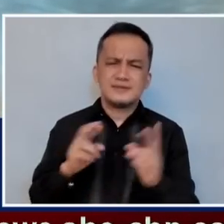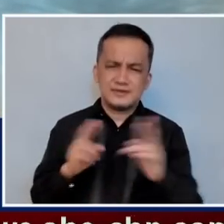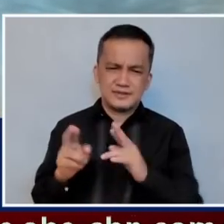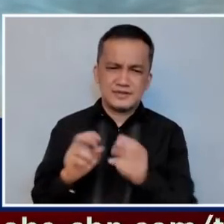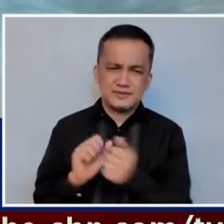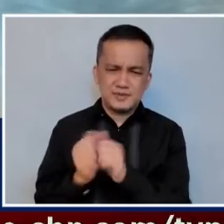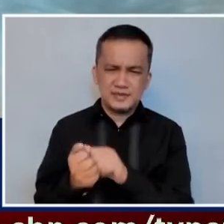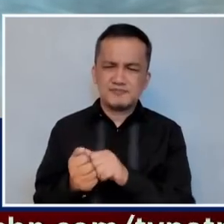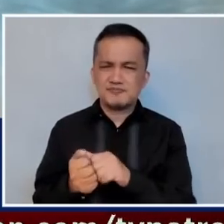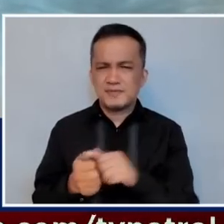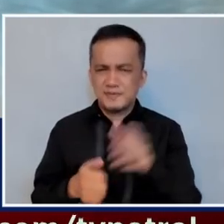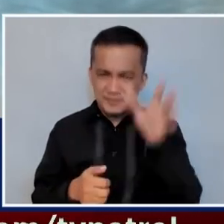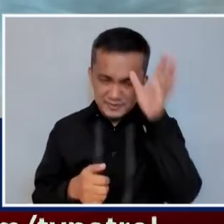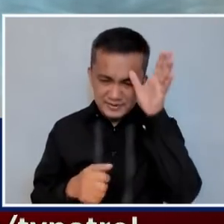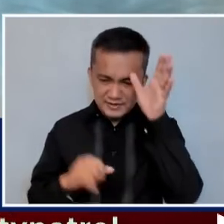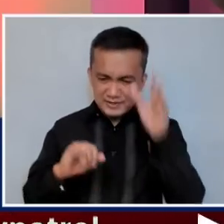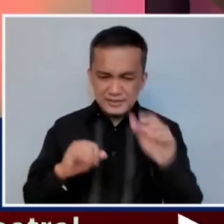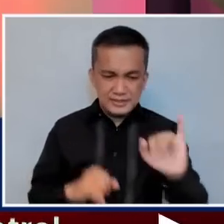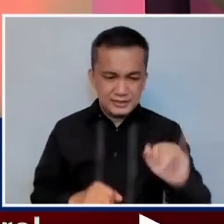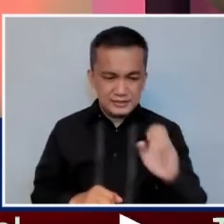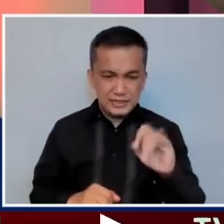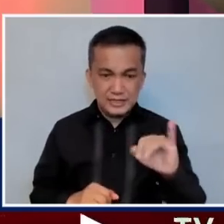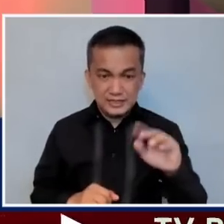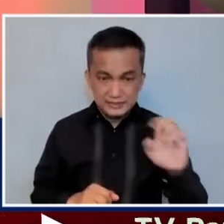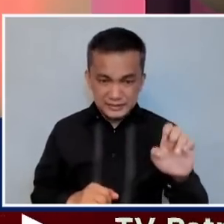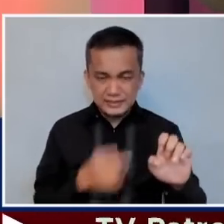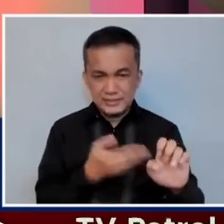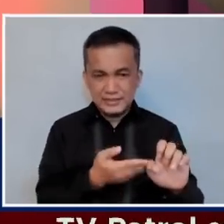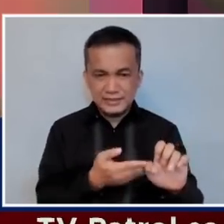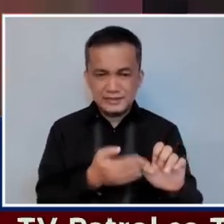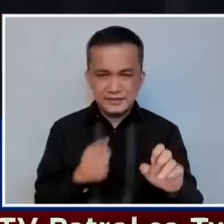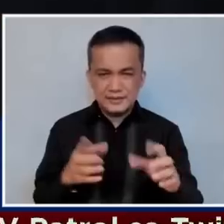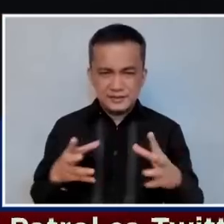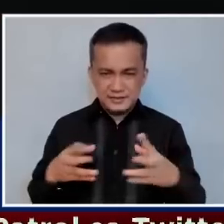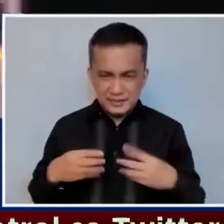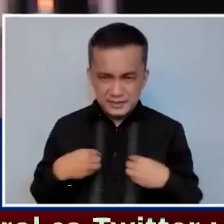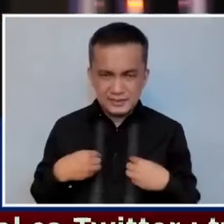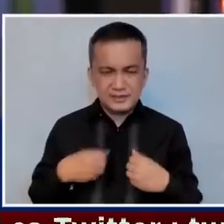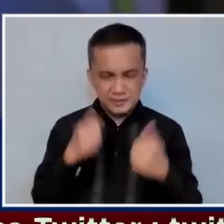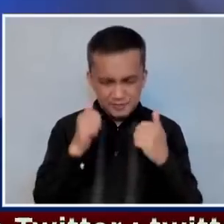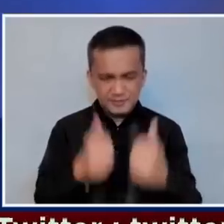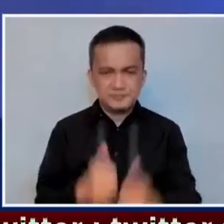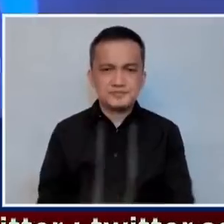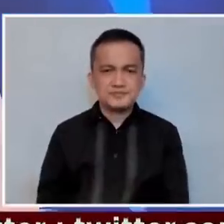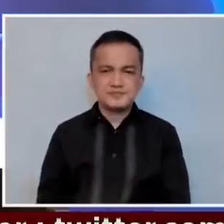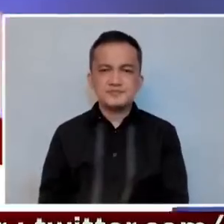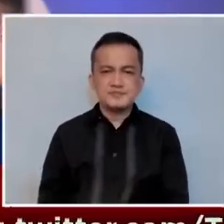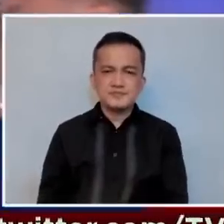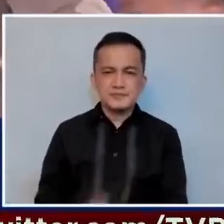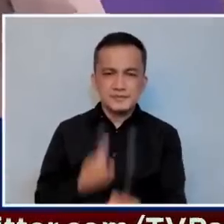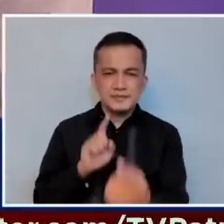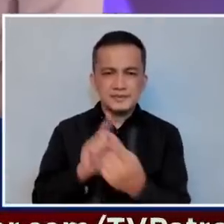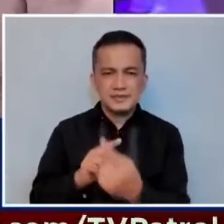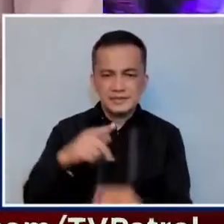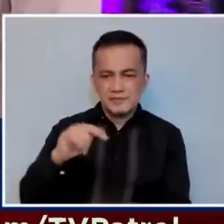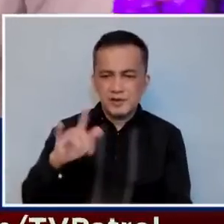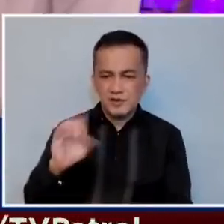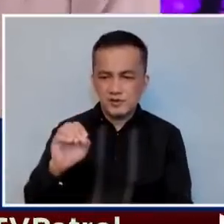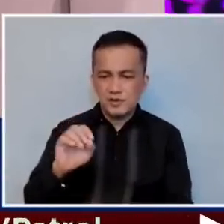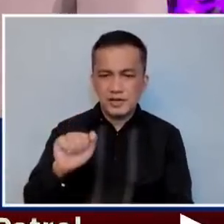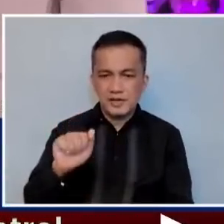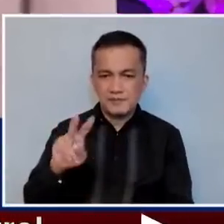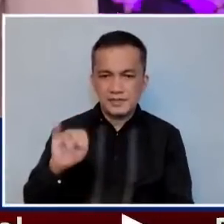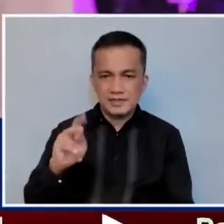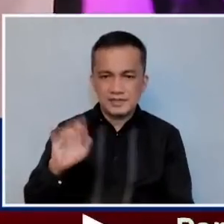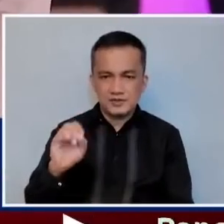father. Jesse seems to be, like she's taking it very, very well. Na-corner din ng press si Paolo Avellino tungkol sa